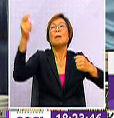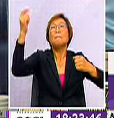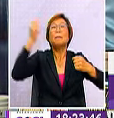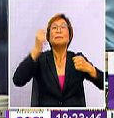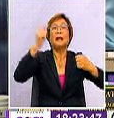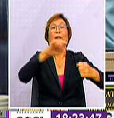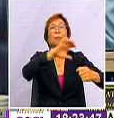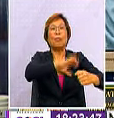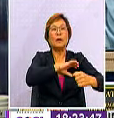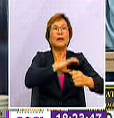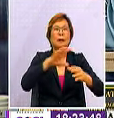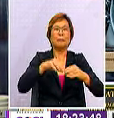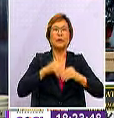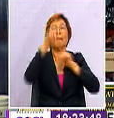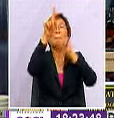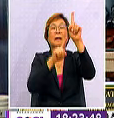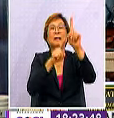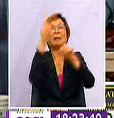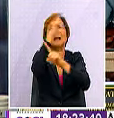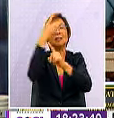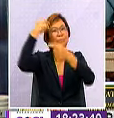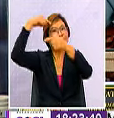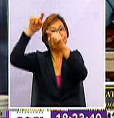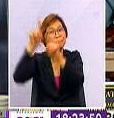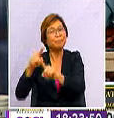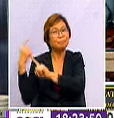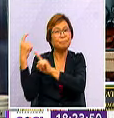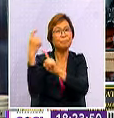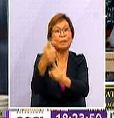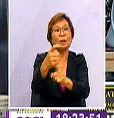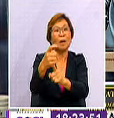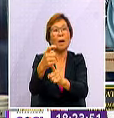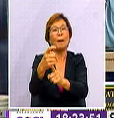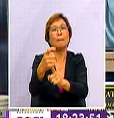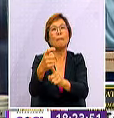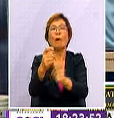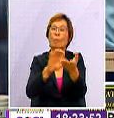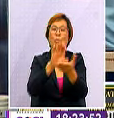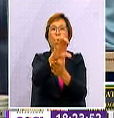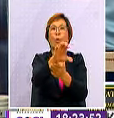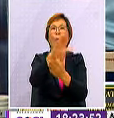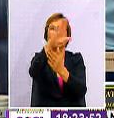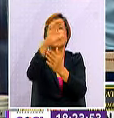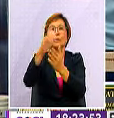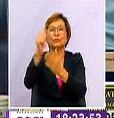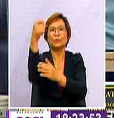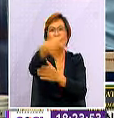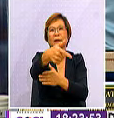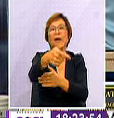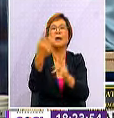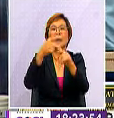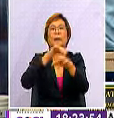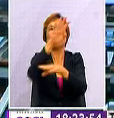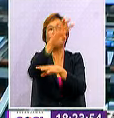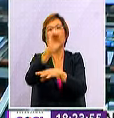menerima pingat jasa pahlawan negara, kerajaan bersetuju untuk melaksanakan pemberian one-off sebanyak RM500